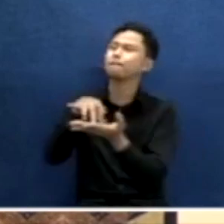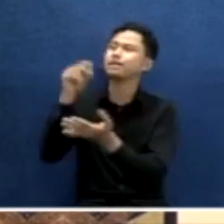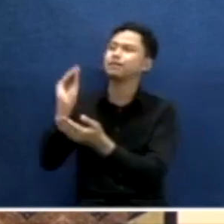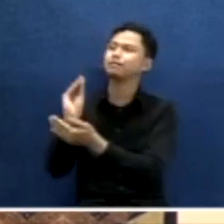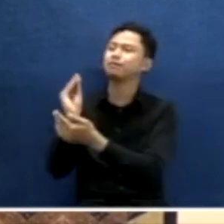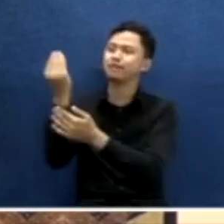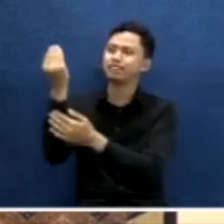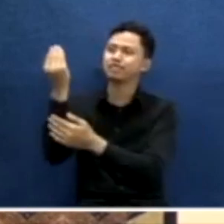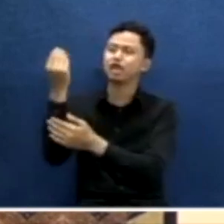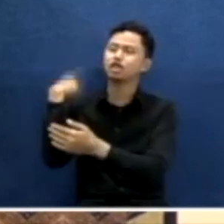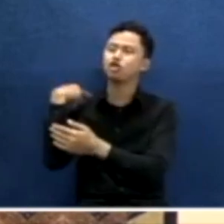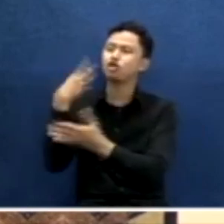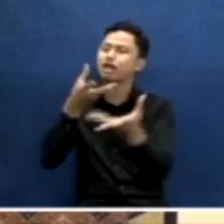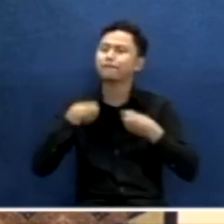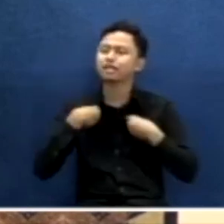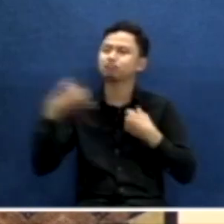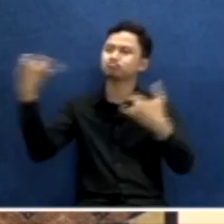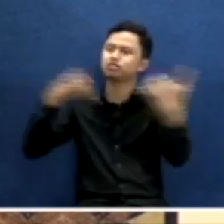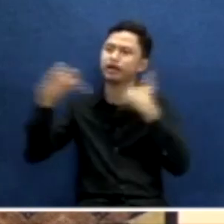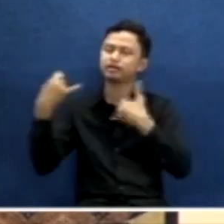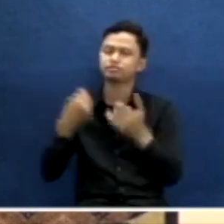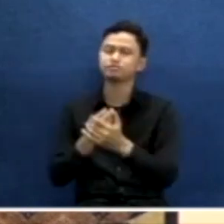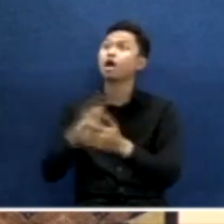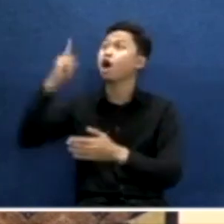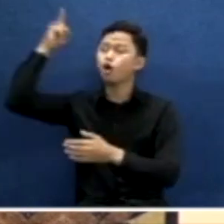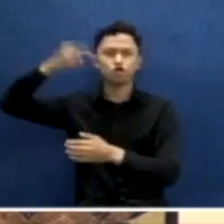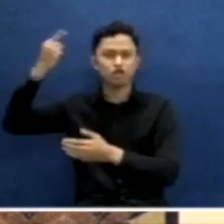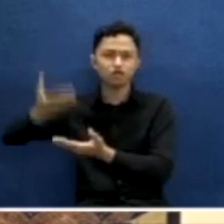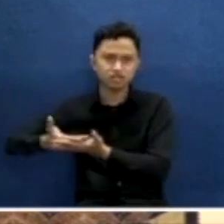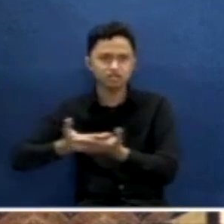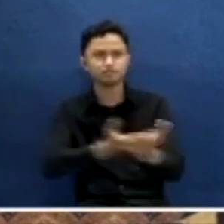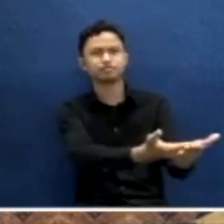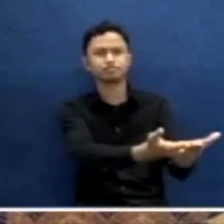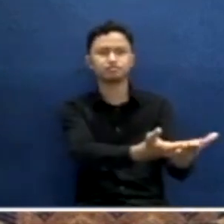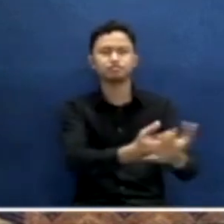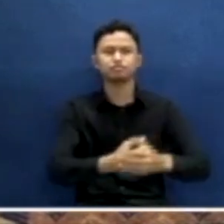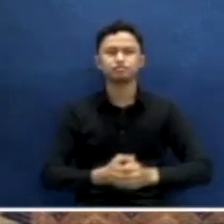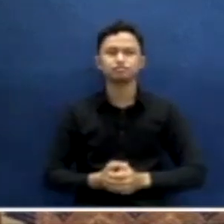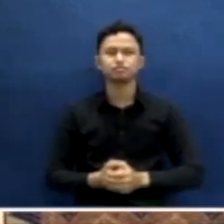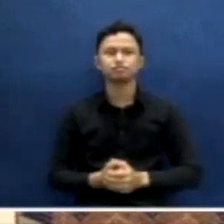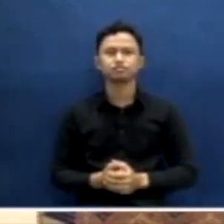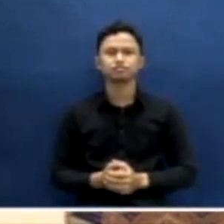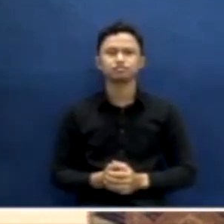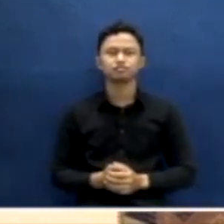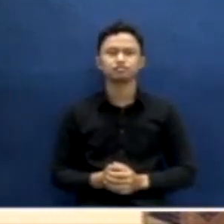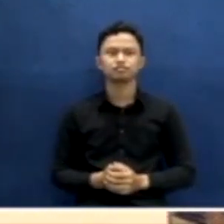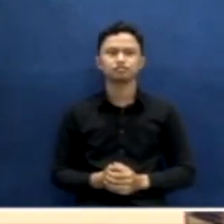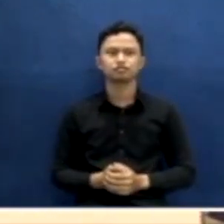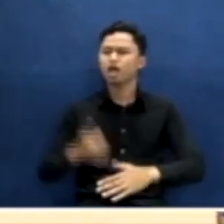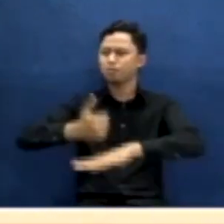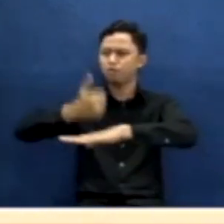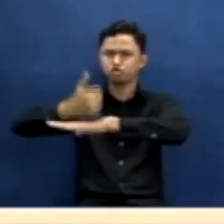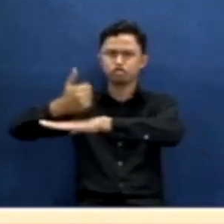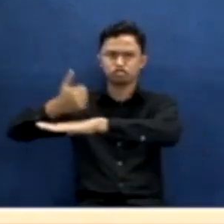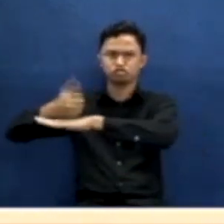dandoamerekaselaludikabulkan olehAllah.ParapemimpindiIrakyangdipiliholeh Hajzbin